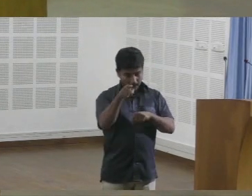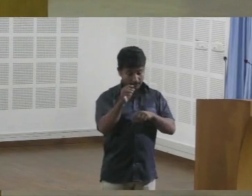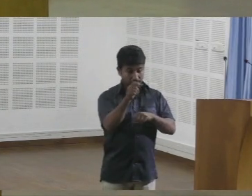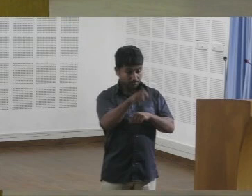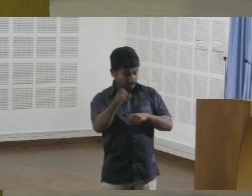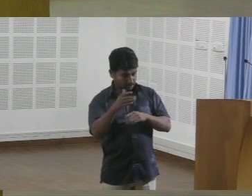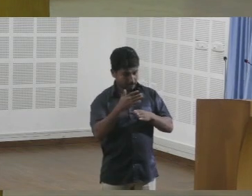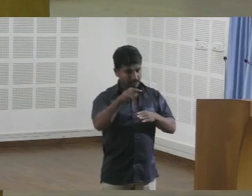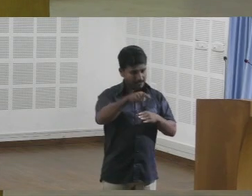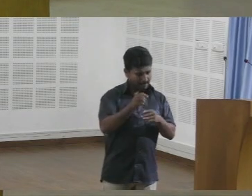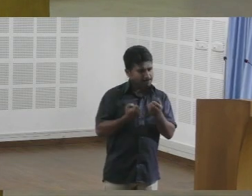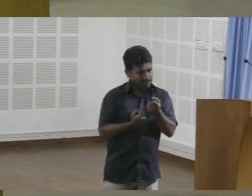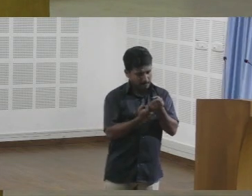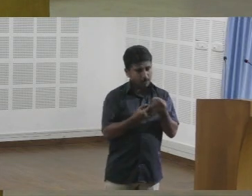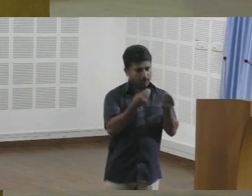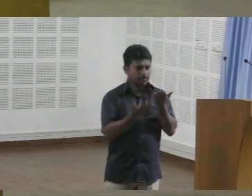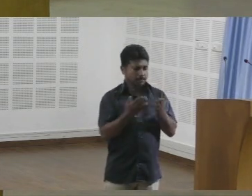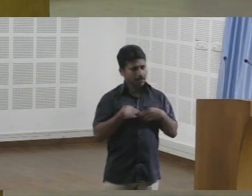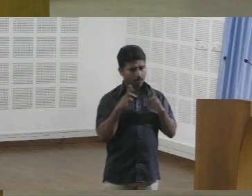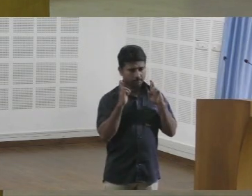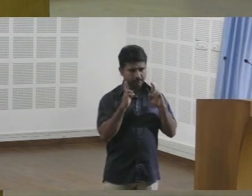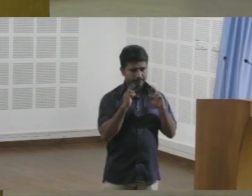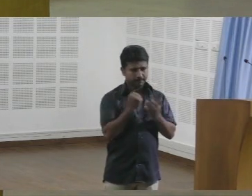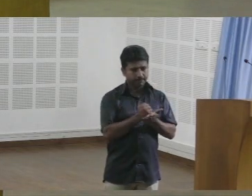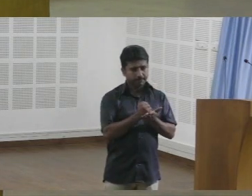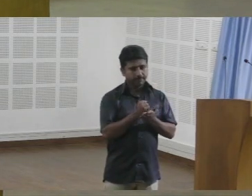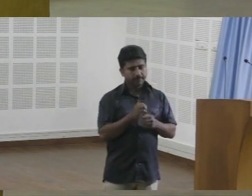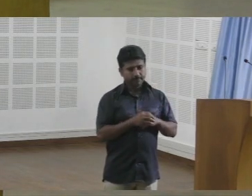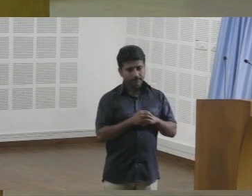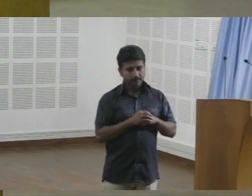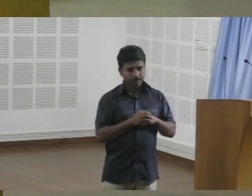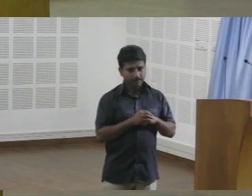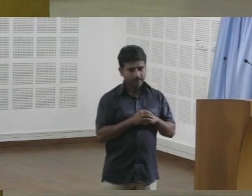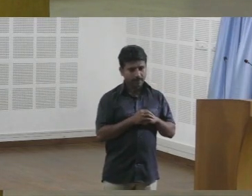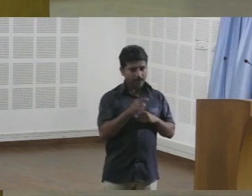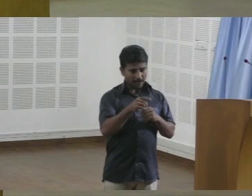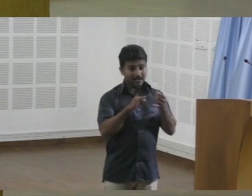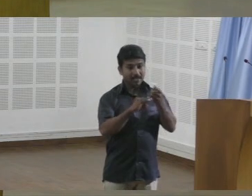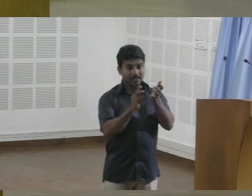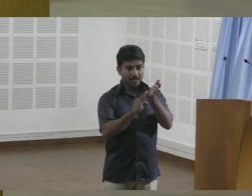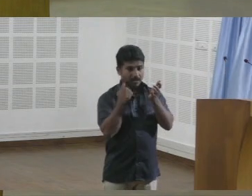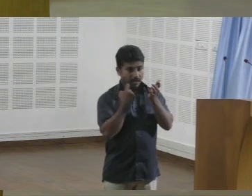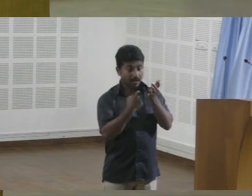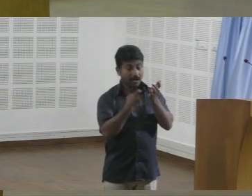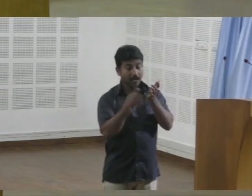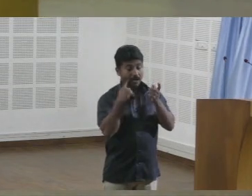പലർക്കും അങ്ങനെ ഏറ്റവും പ്രചോദനം തരും എന്നത് ഉറപ്പാണ്. ശ്രീമതി സ്മൃതി രാജേഷിന് ശേഷം